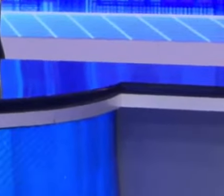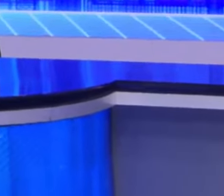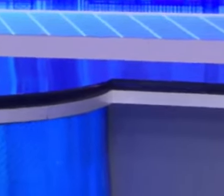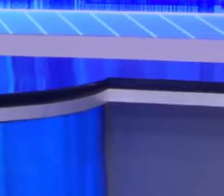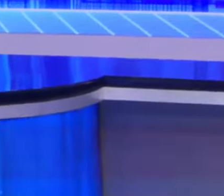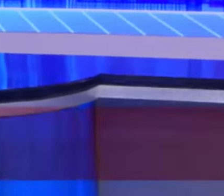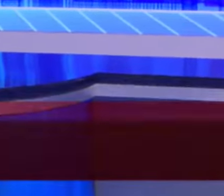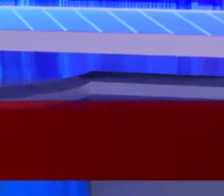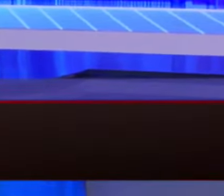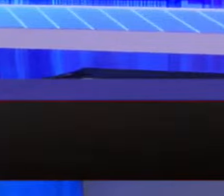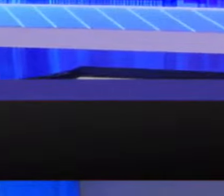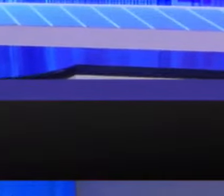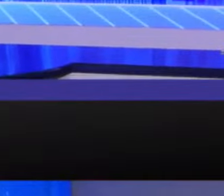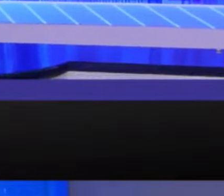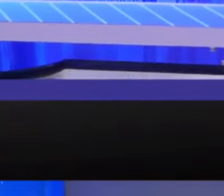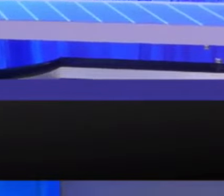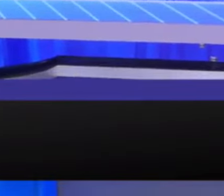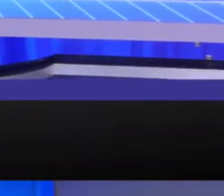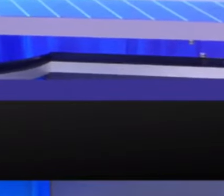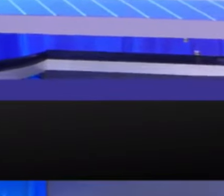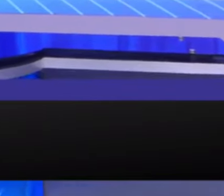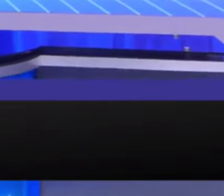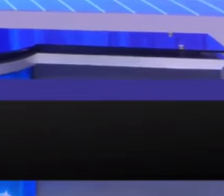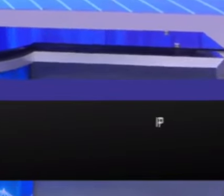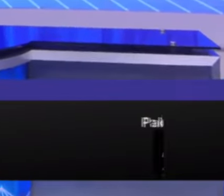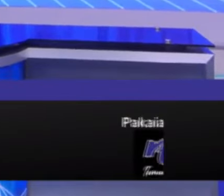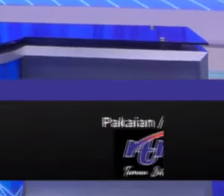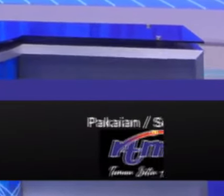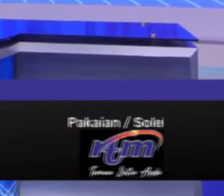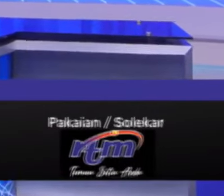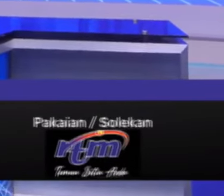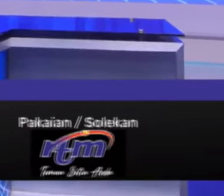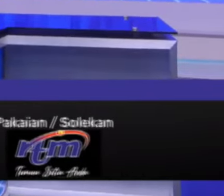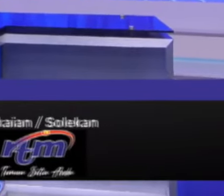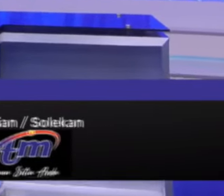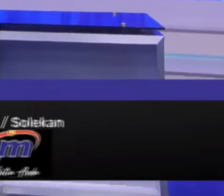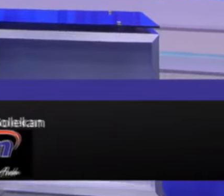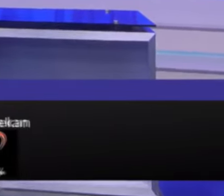melalui portal berita rtm.gov.my. Semestinya yang sahih